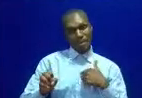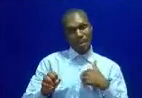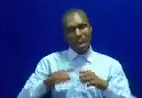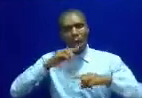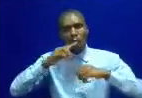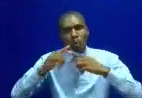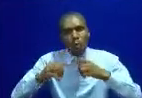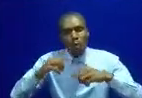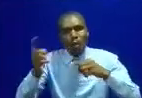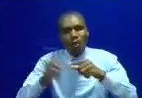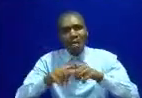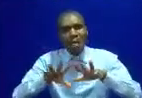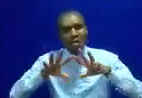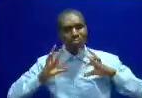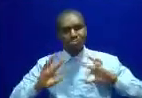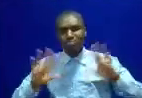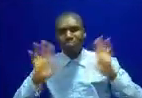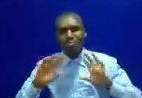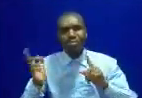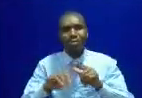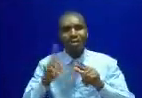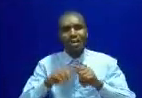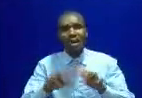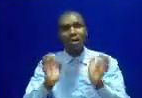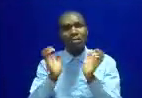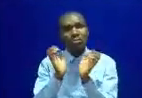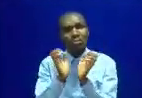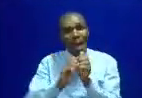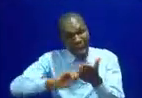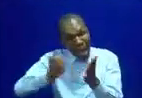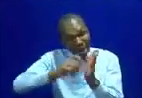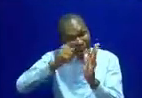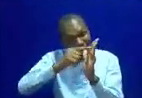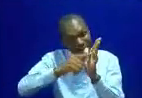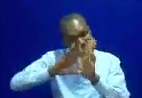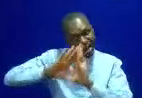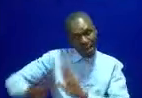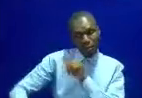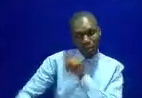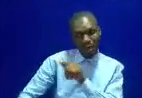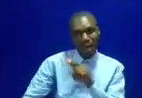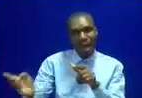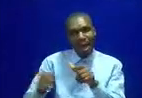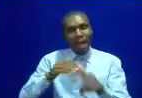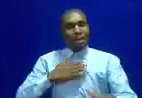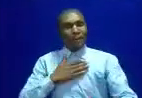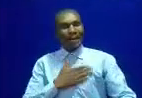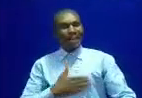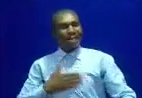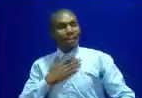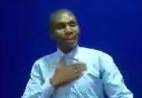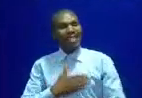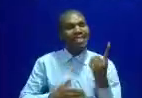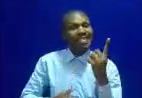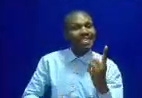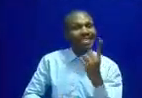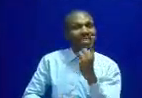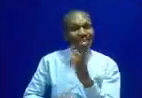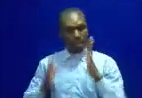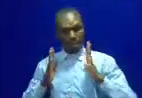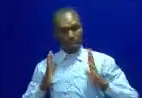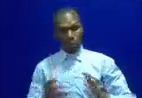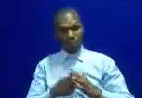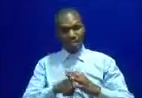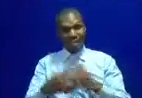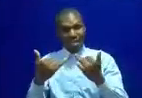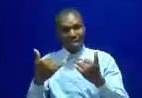igande igamachanja begota maitire kininjengo kuirandike statement ingotigo na abasorere kiro monto kuchakira bona igamulike